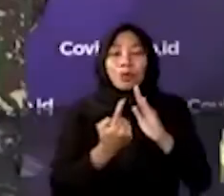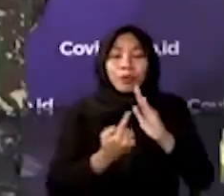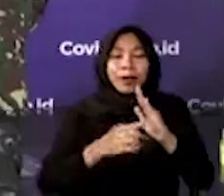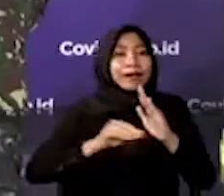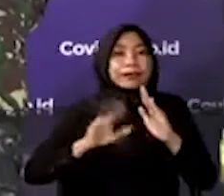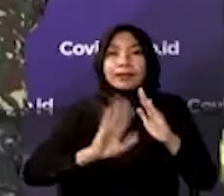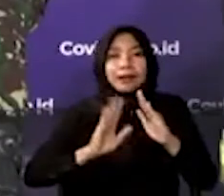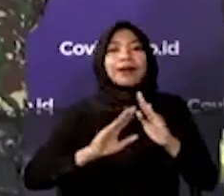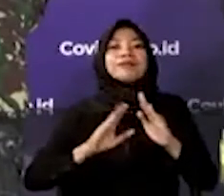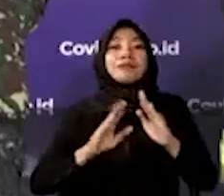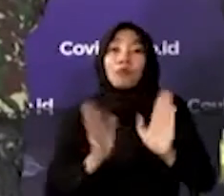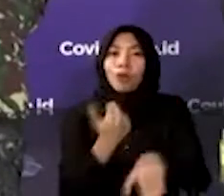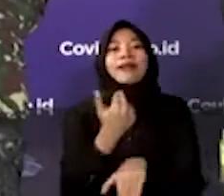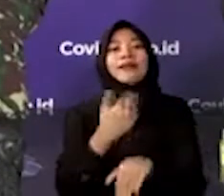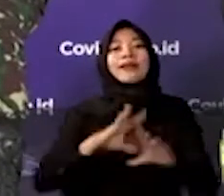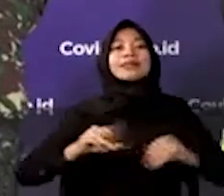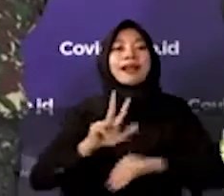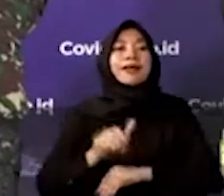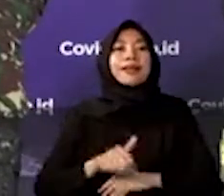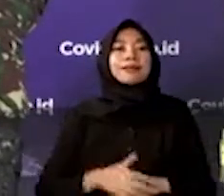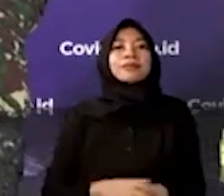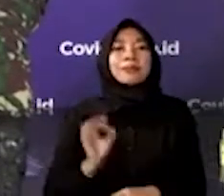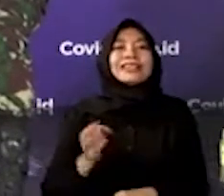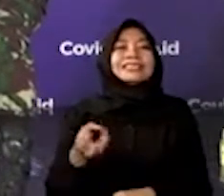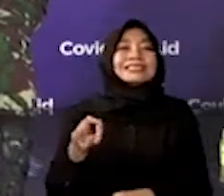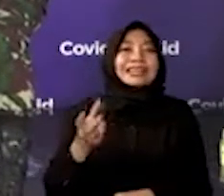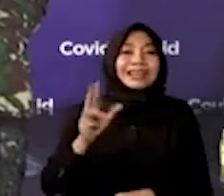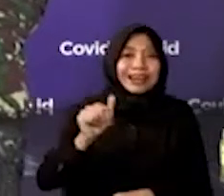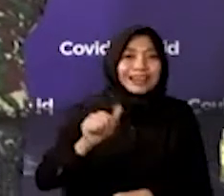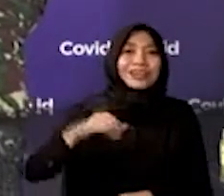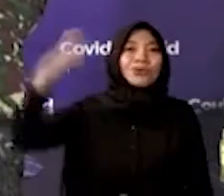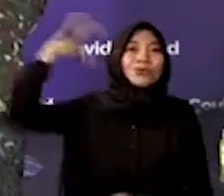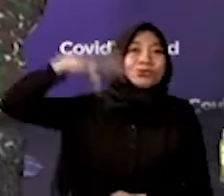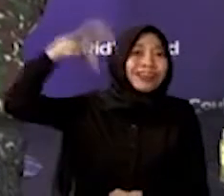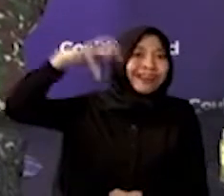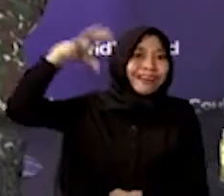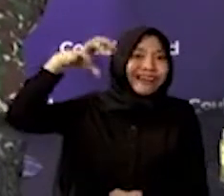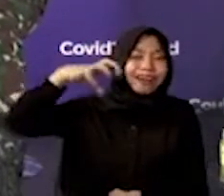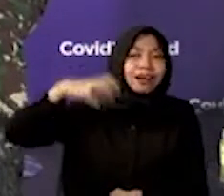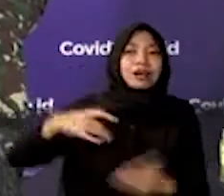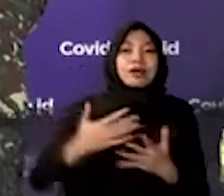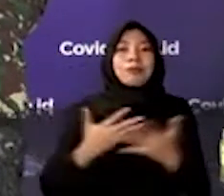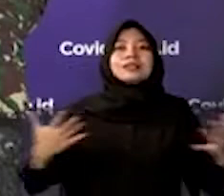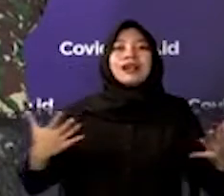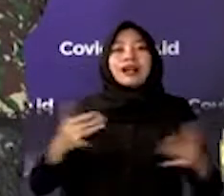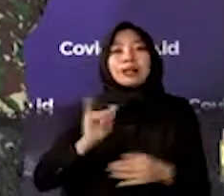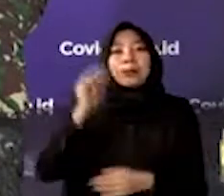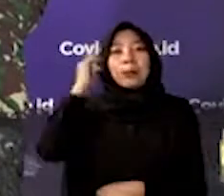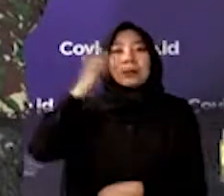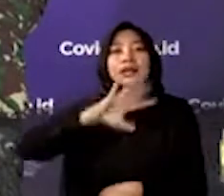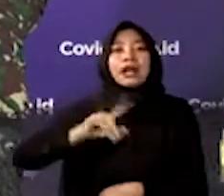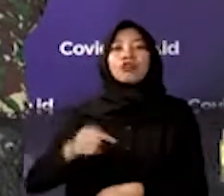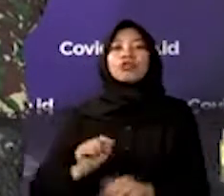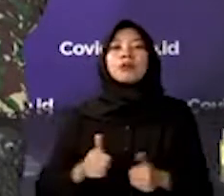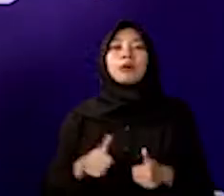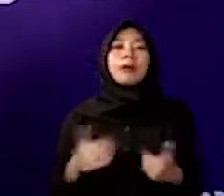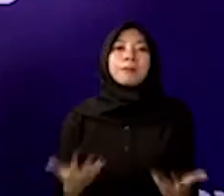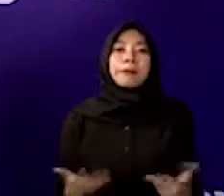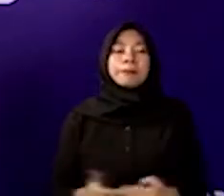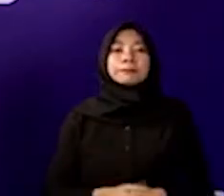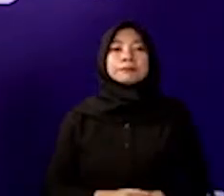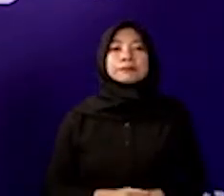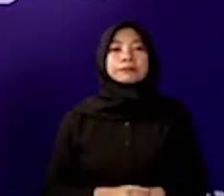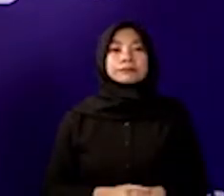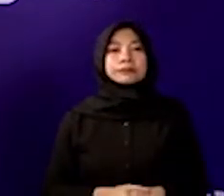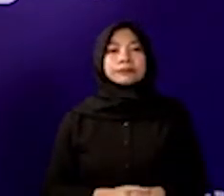Pak Er langangka Pak Doni ini kita memasuki musim hujan tadi apa yang perlu dilakukan masyarakat dan pemerintah daerah Pak Doni baik eh terima kasih